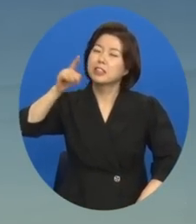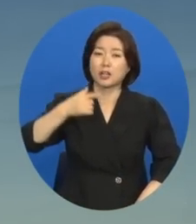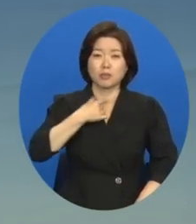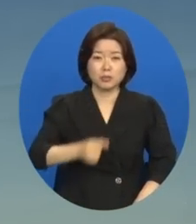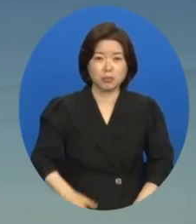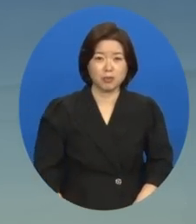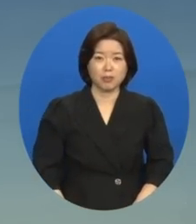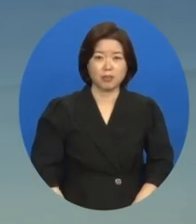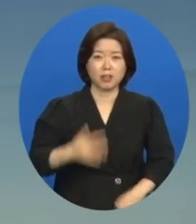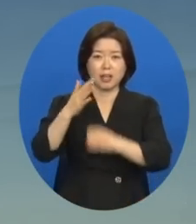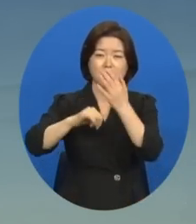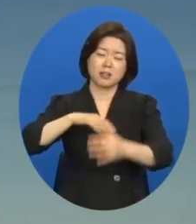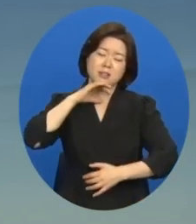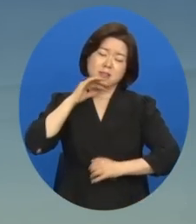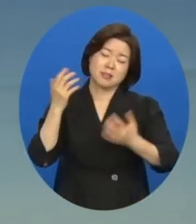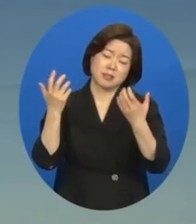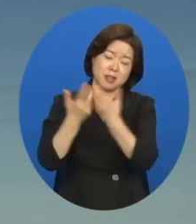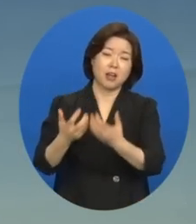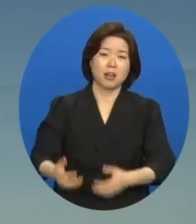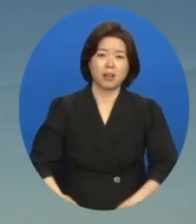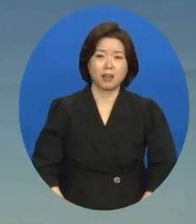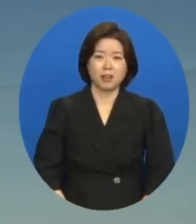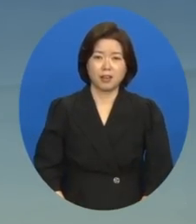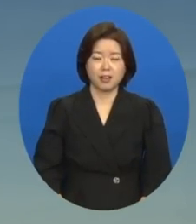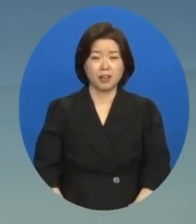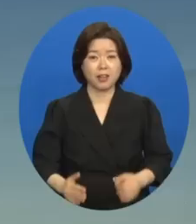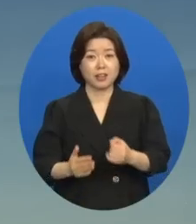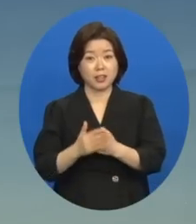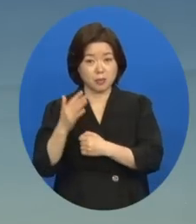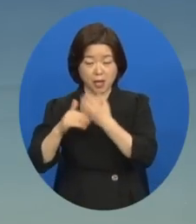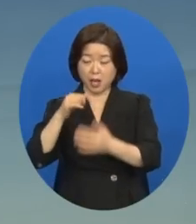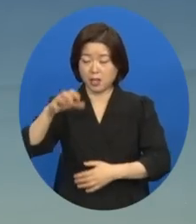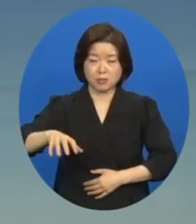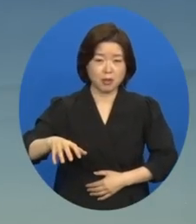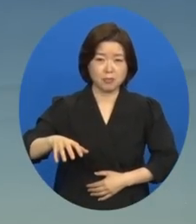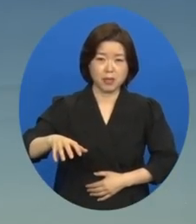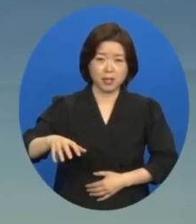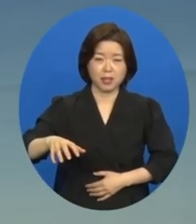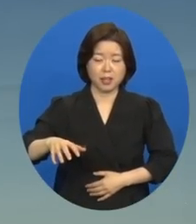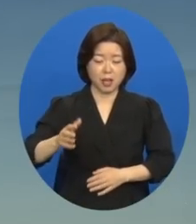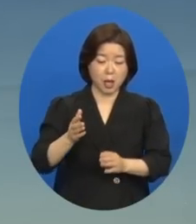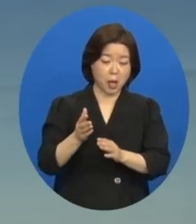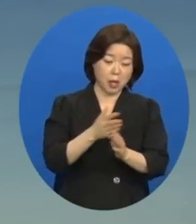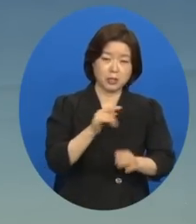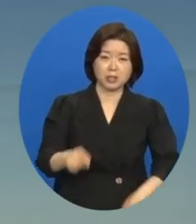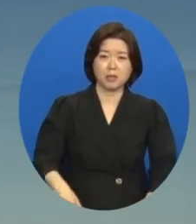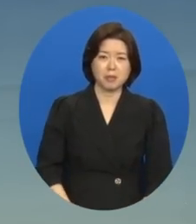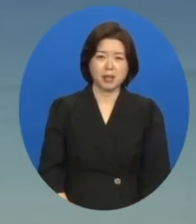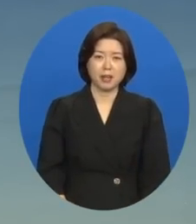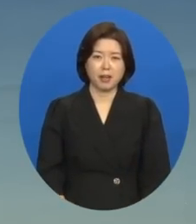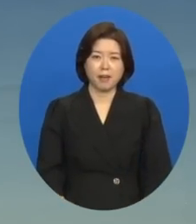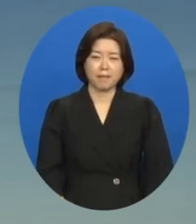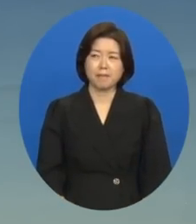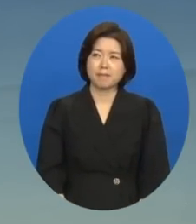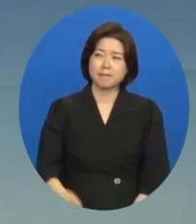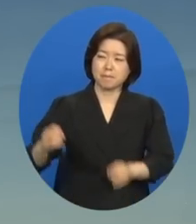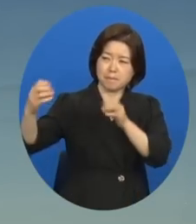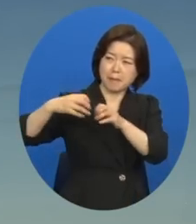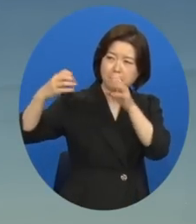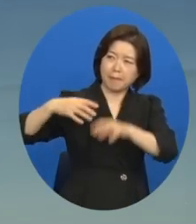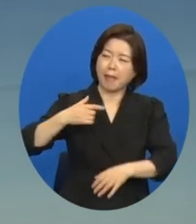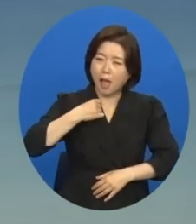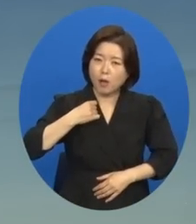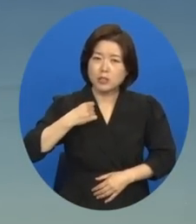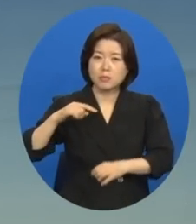하나님께 불만이 가득했어요. 그래서 하나님 앞에 너무 한편으로는 이렇게 좀 이렇게 하나님과 토론을 하고 싶은